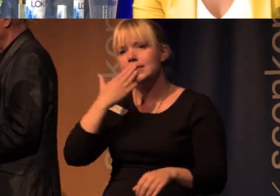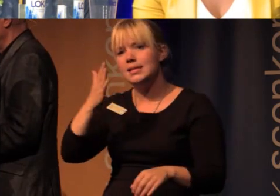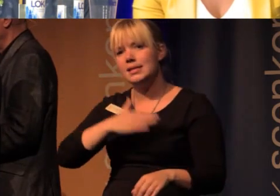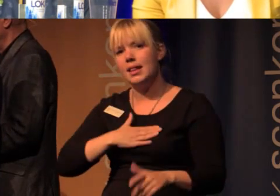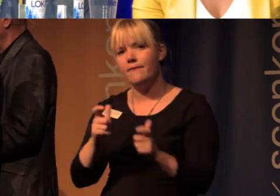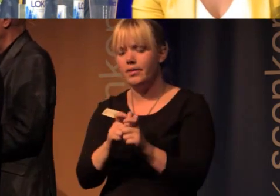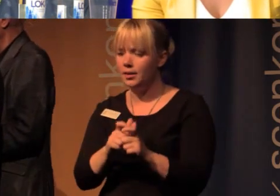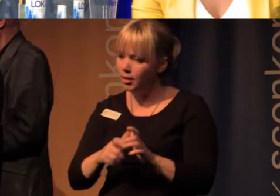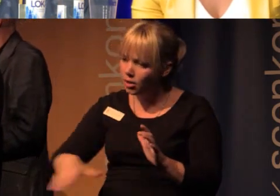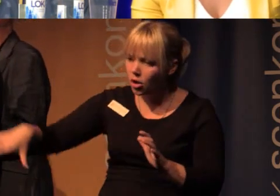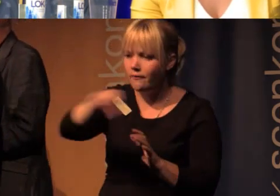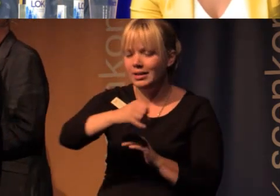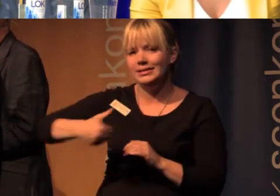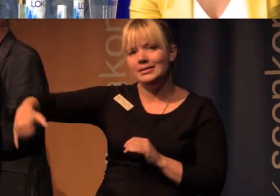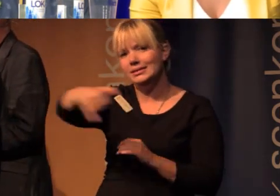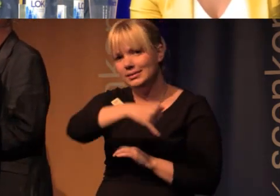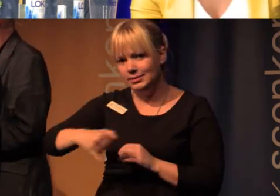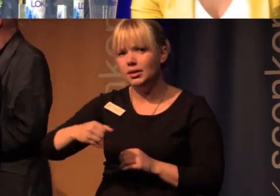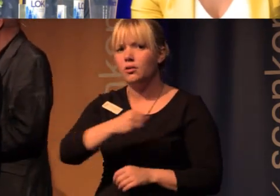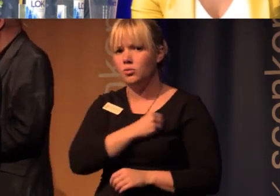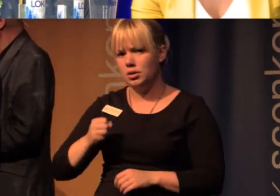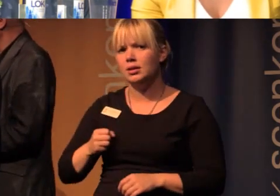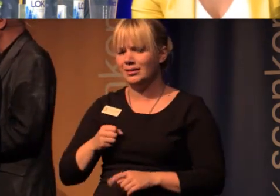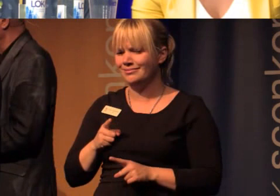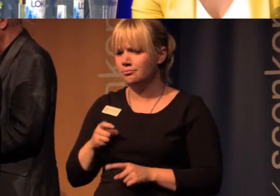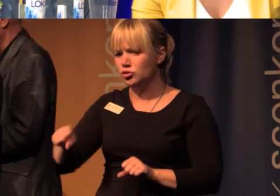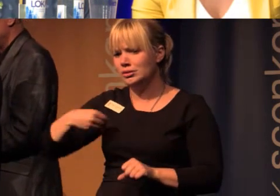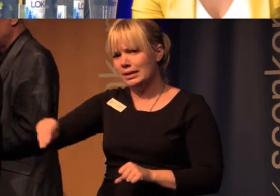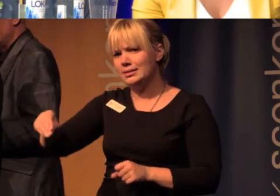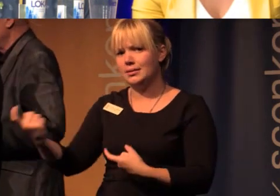alla närområden. Och det är just därför vi gör en särskild satsning på miljonprogrammen.